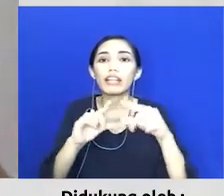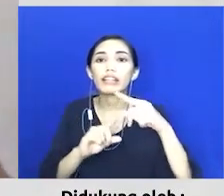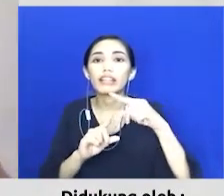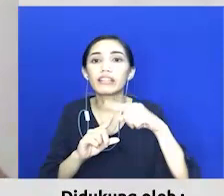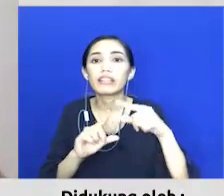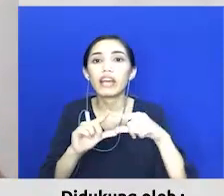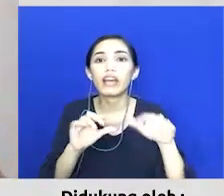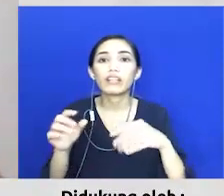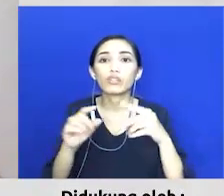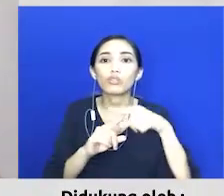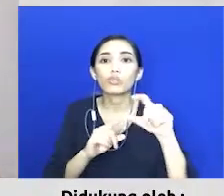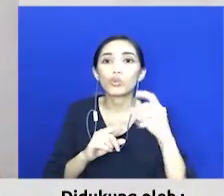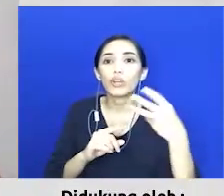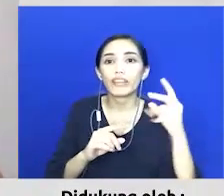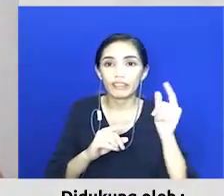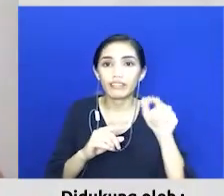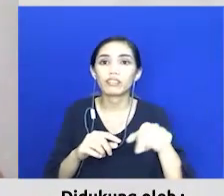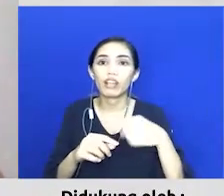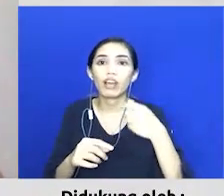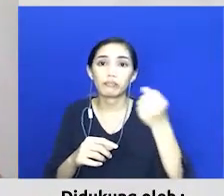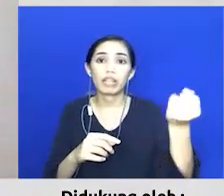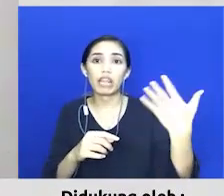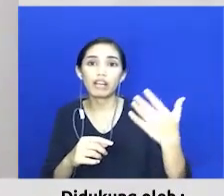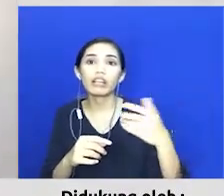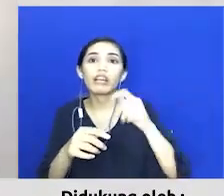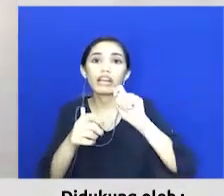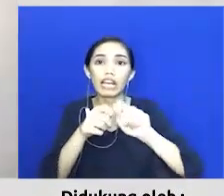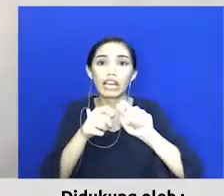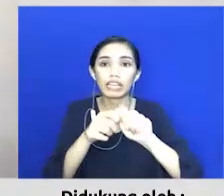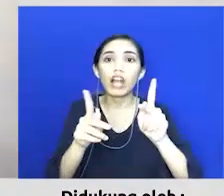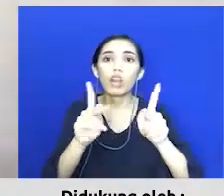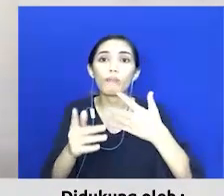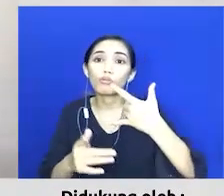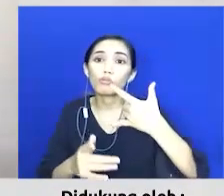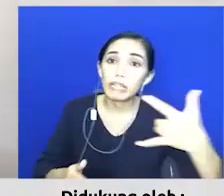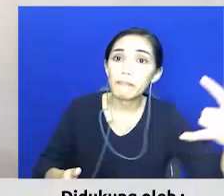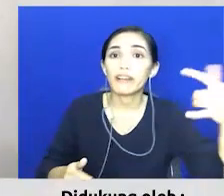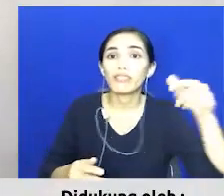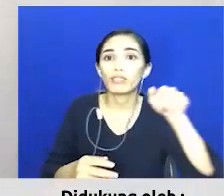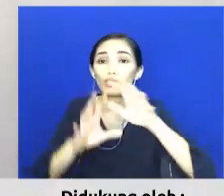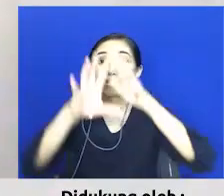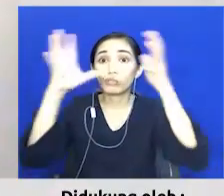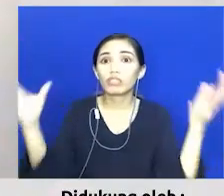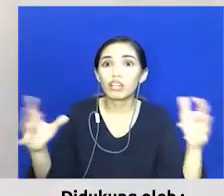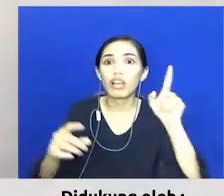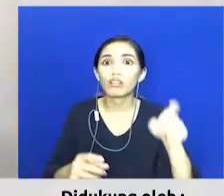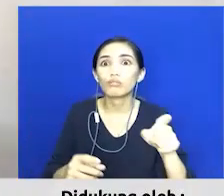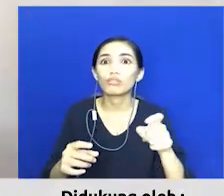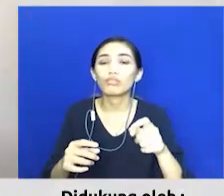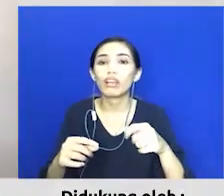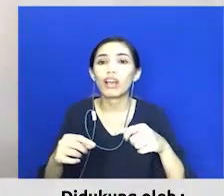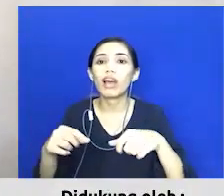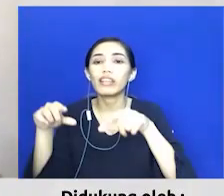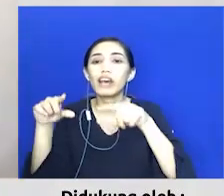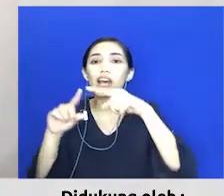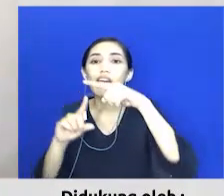Pram. Dia bilang karya itu kalau mau everlasting atau mau besar itu punya sastra dan antropologi. Yang